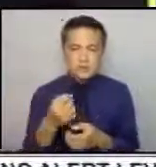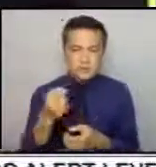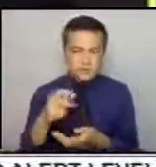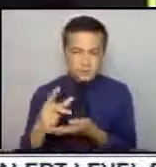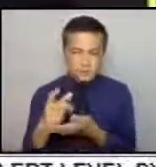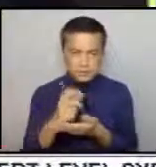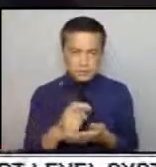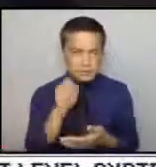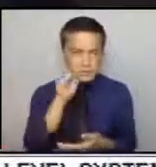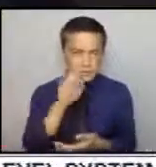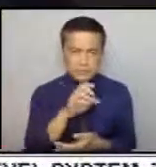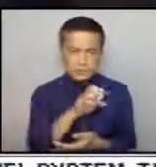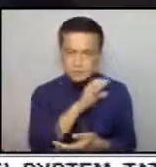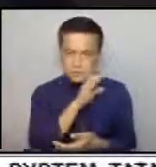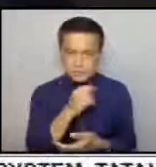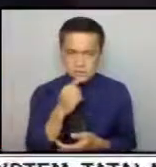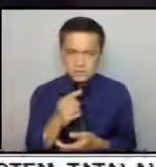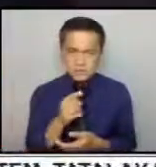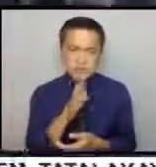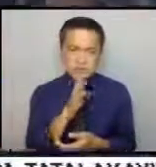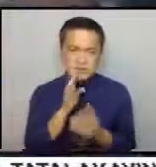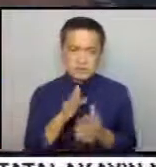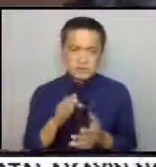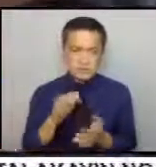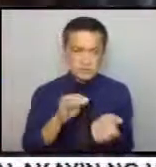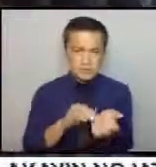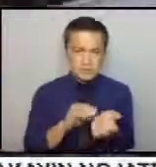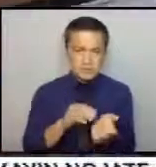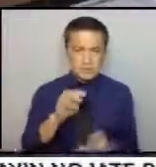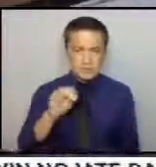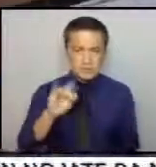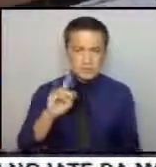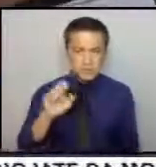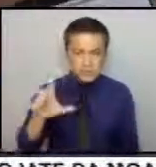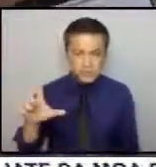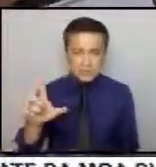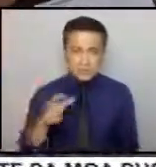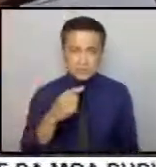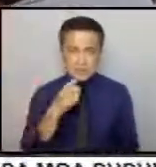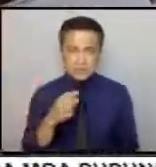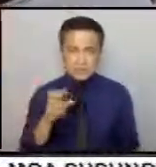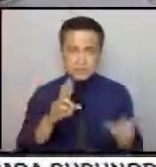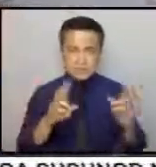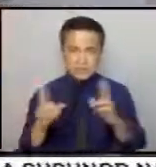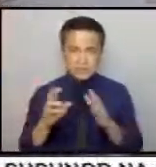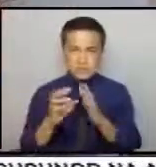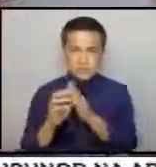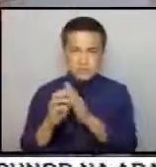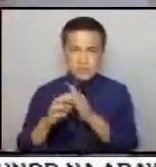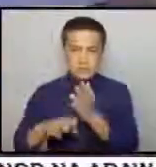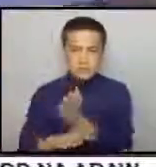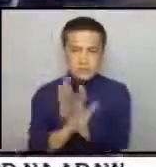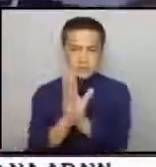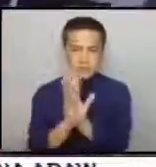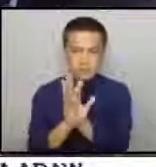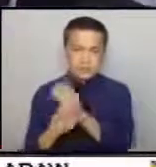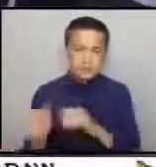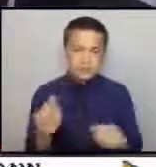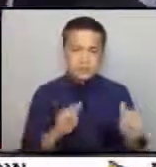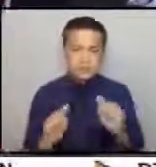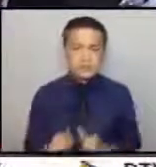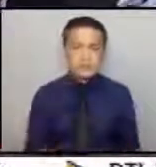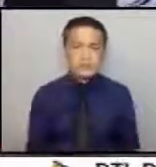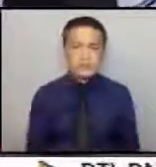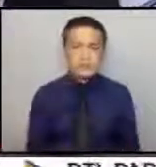COVID-19 Task Force spokesperson Dr. Michelle Slosher, handa na rin ang lungsod ng Davao sa naturang aktibidad.